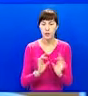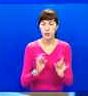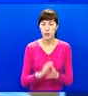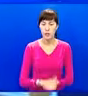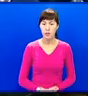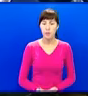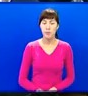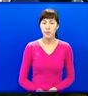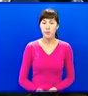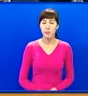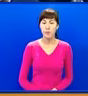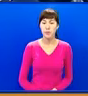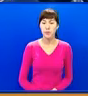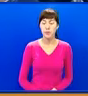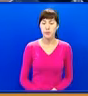баяндасын.